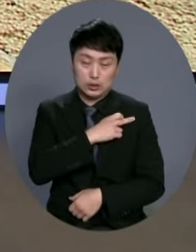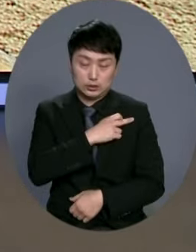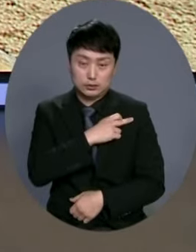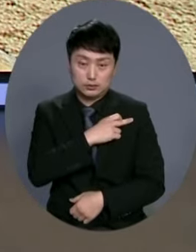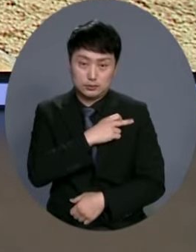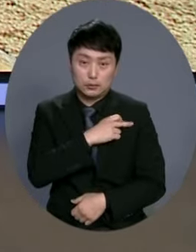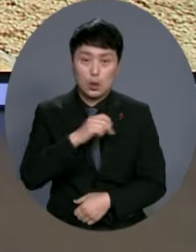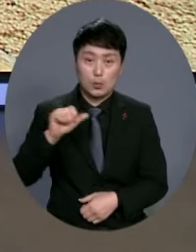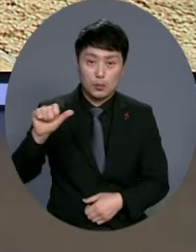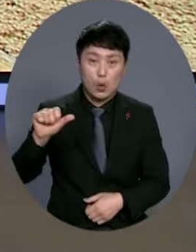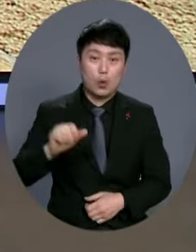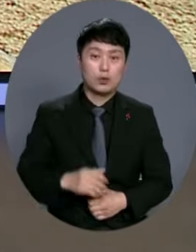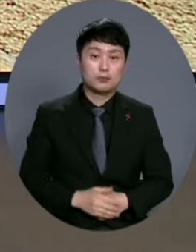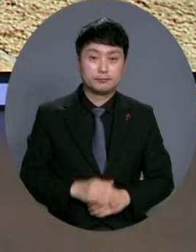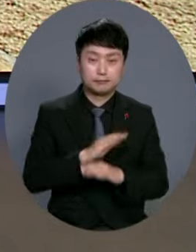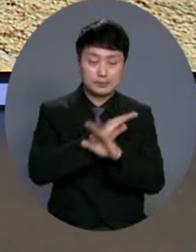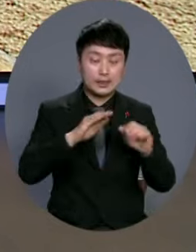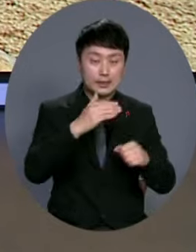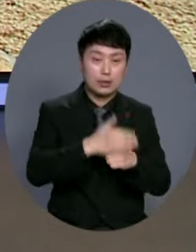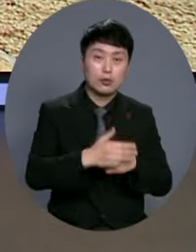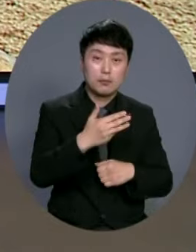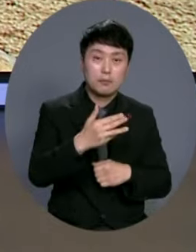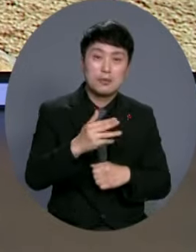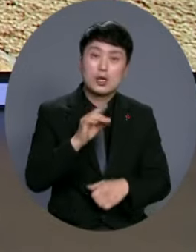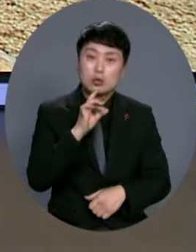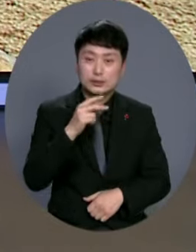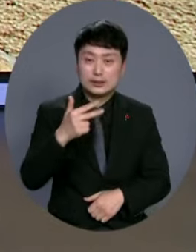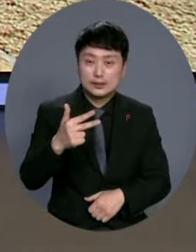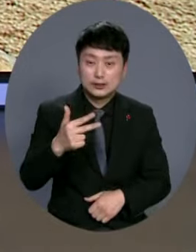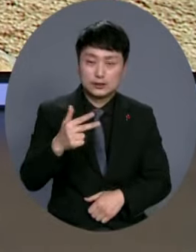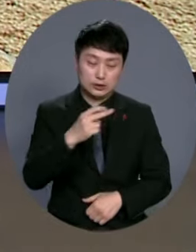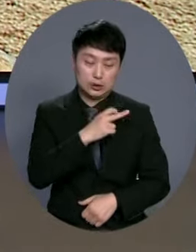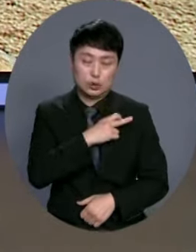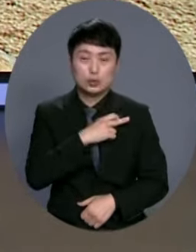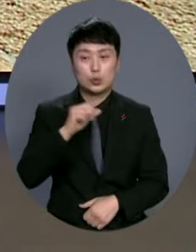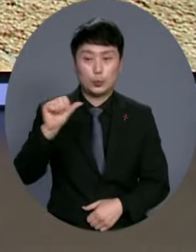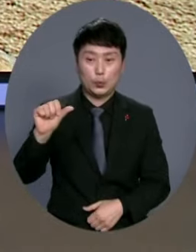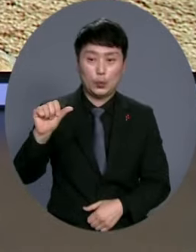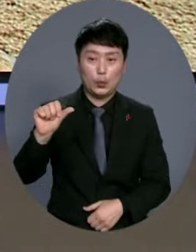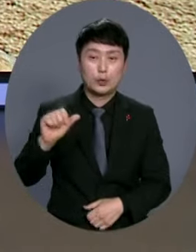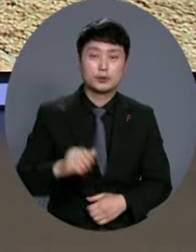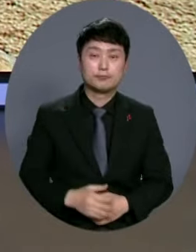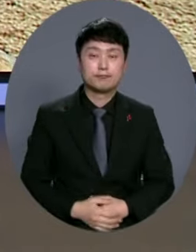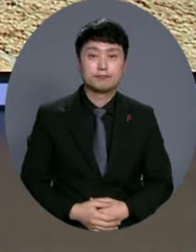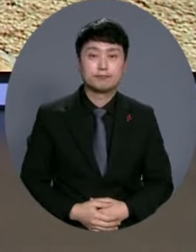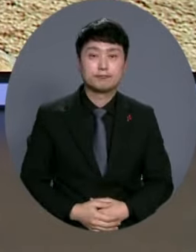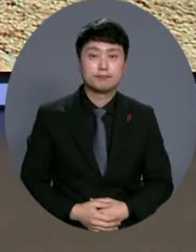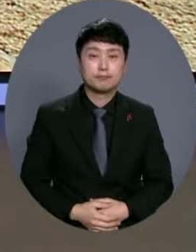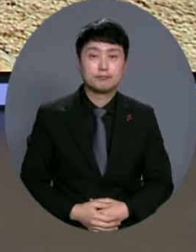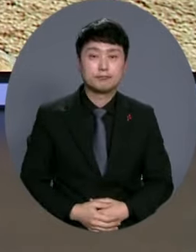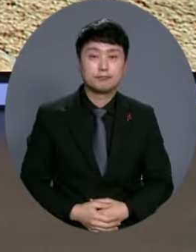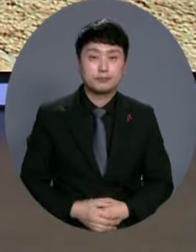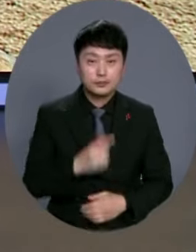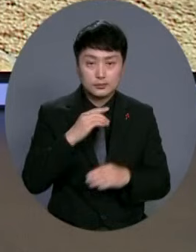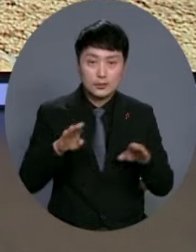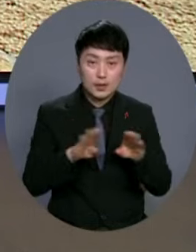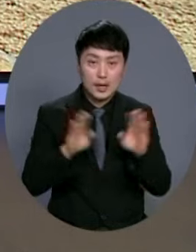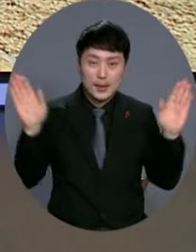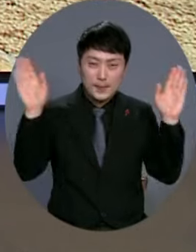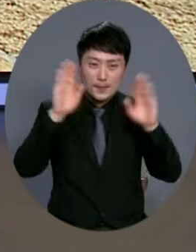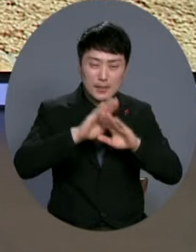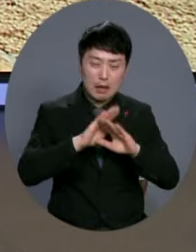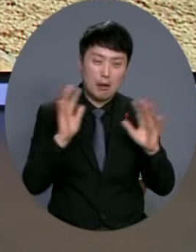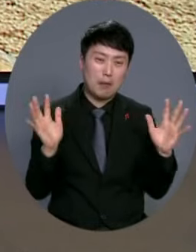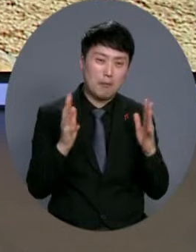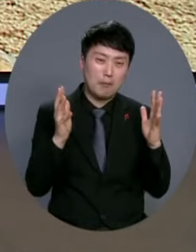5도로 출발하고 낮에는 대구 8도 구미 7도 영주는 5도 예상됩니다 일요일 반부터 찬바람이